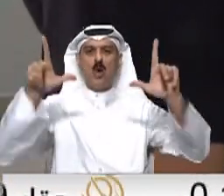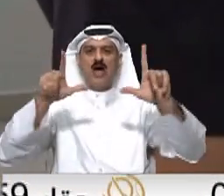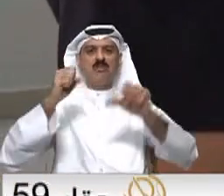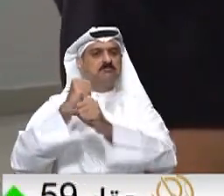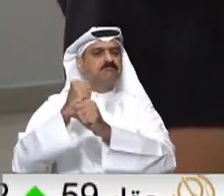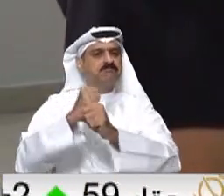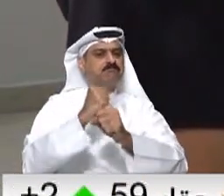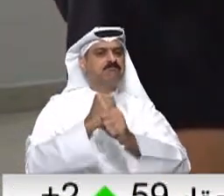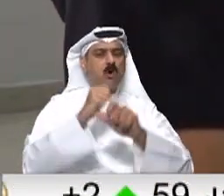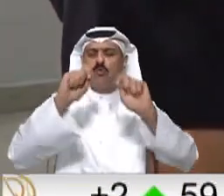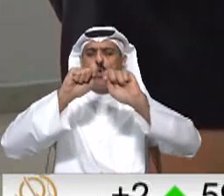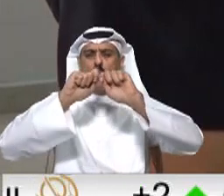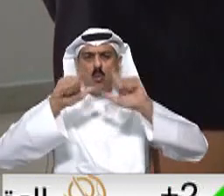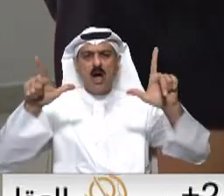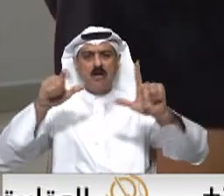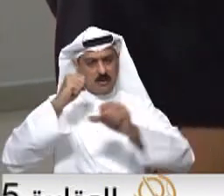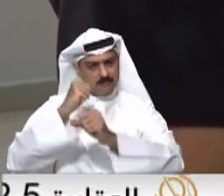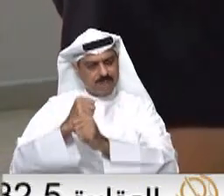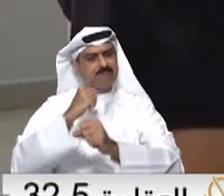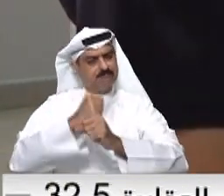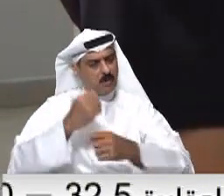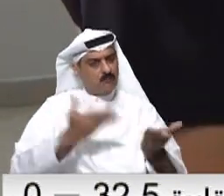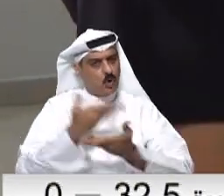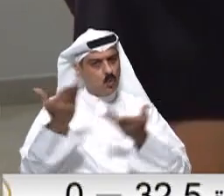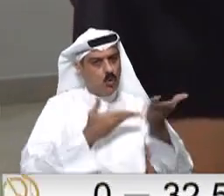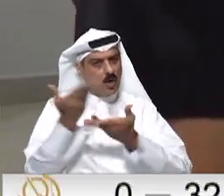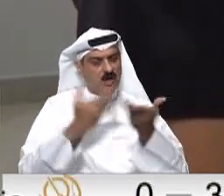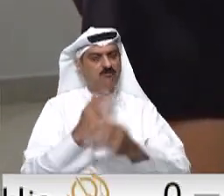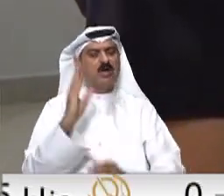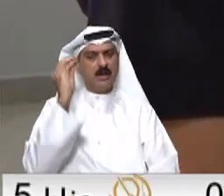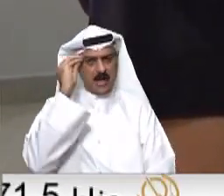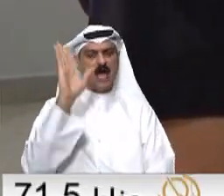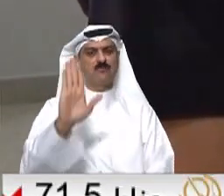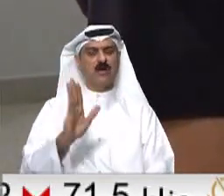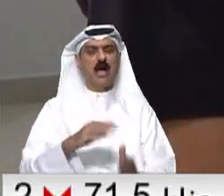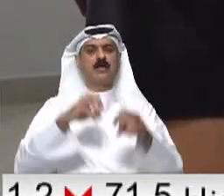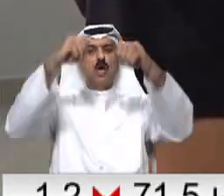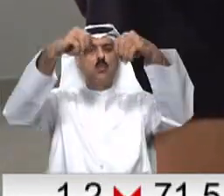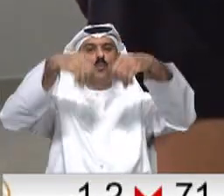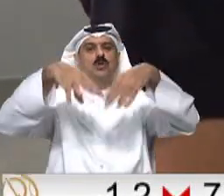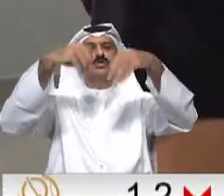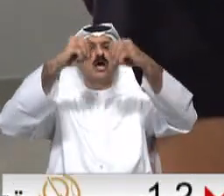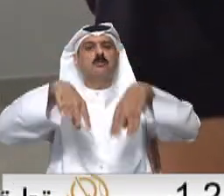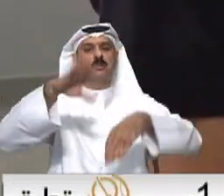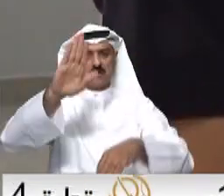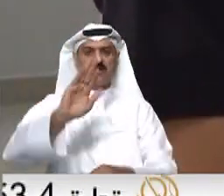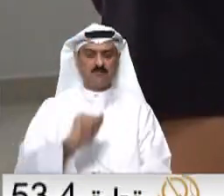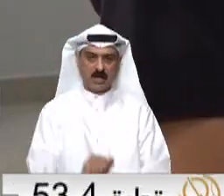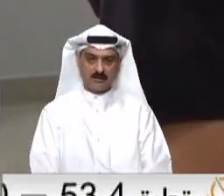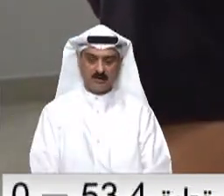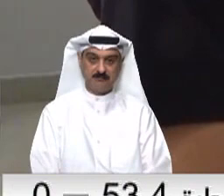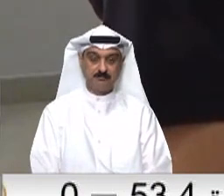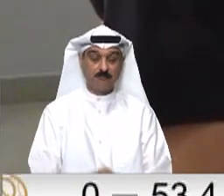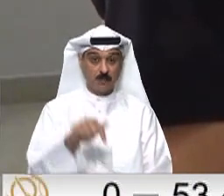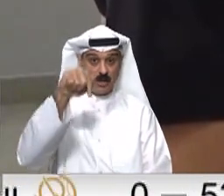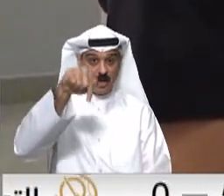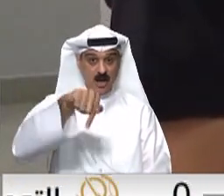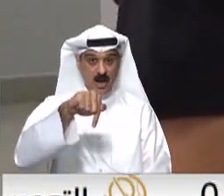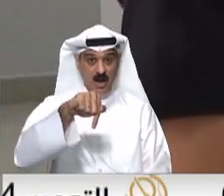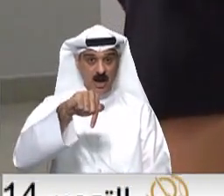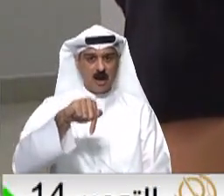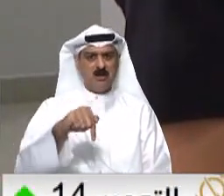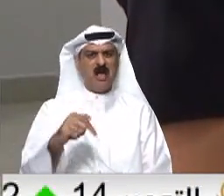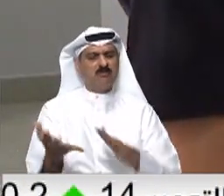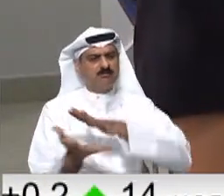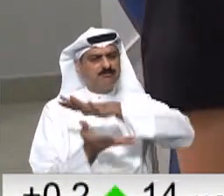فترة تبذل في سبيل يعني مواكبة يعني موسم الأمطار وعدم الاستقرار